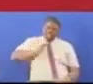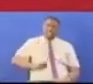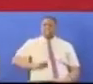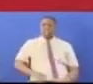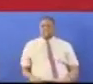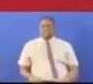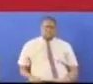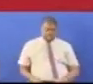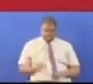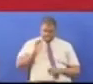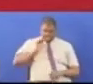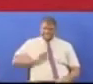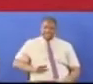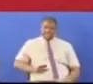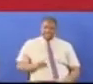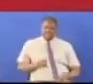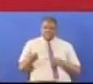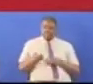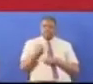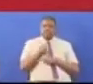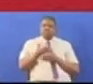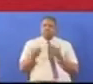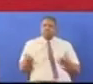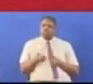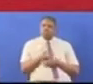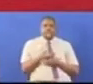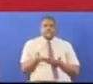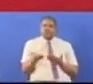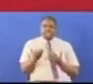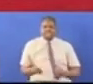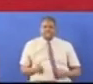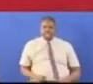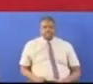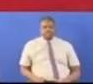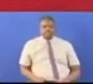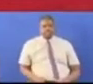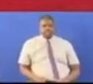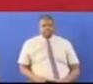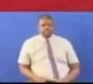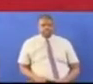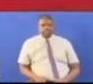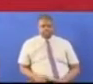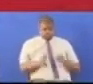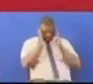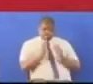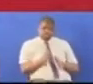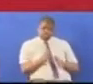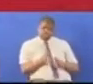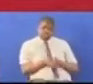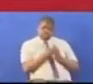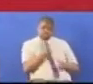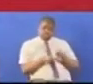basi ratification haikufanyika kwa sababu haikuhitajika. Hata hivyo, Mheshimiwa Naibu Spika, nieleze